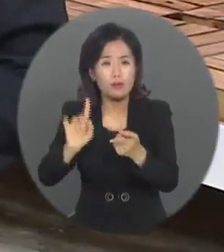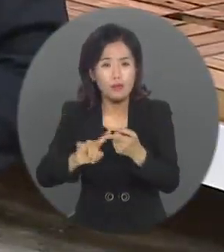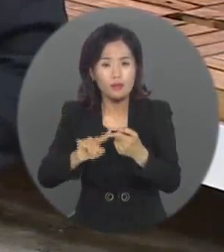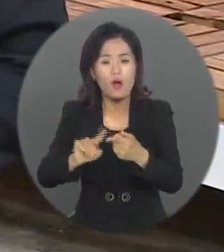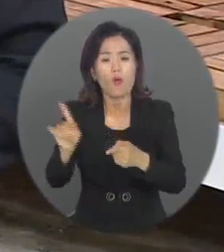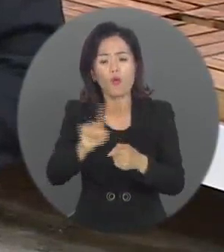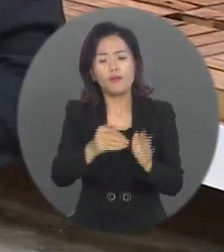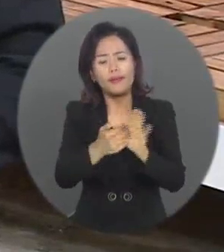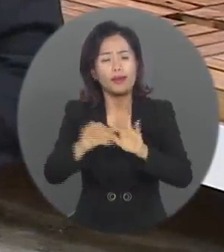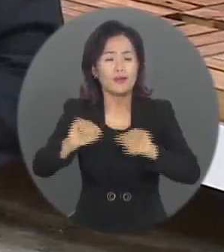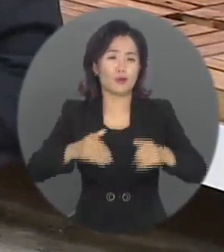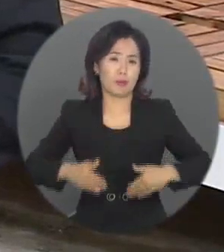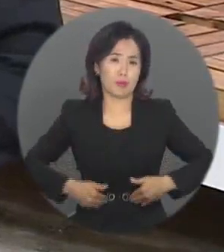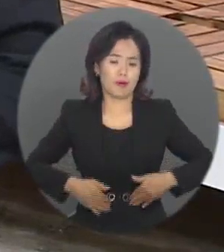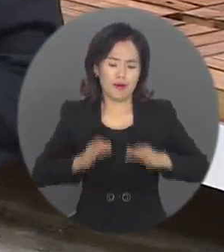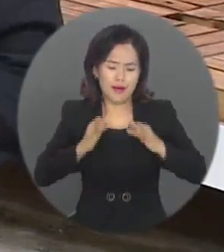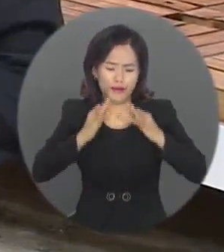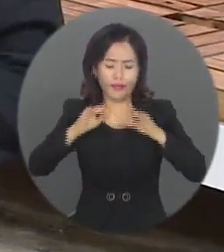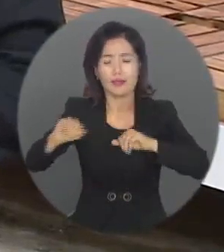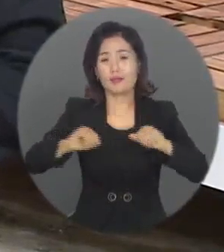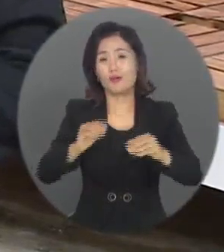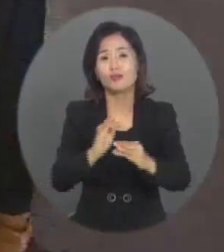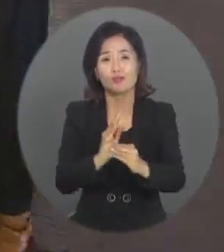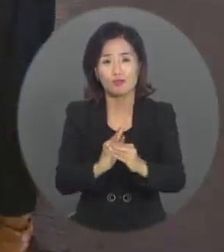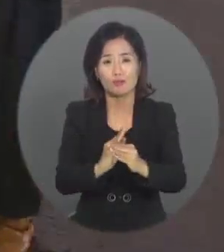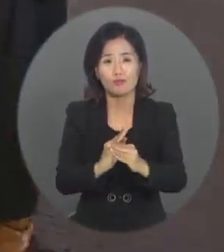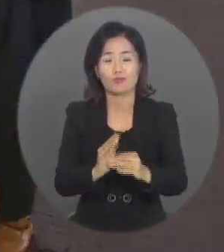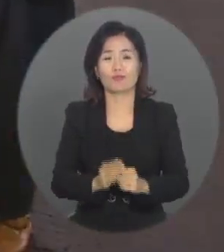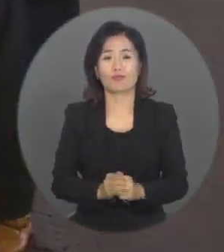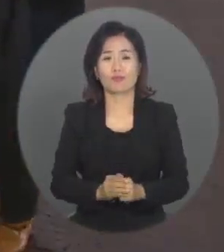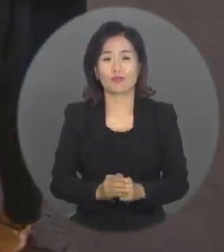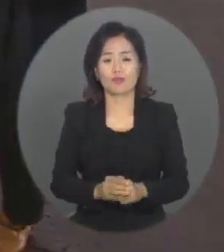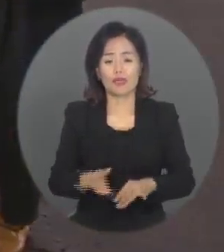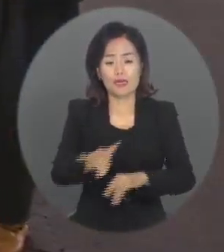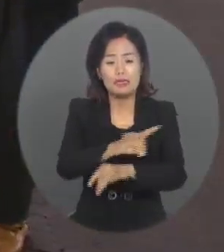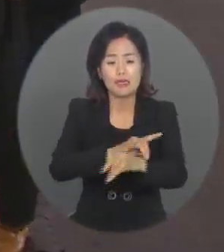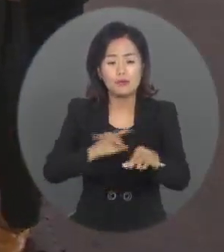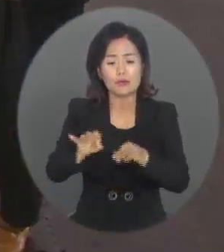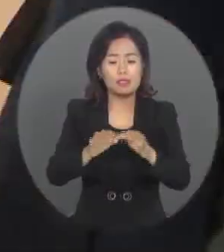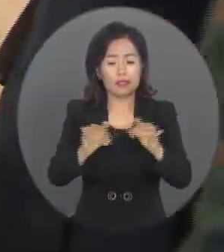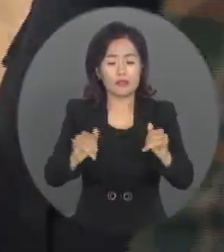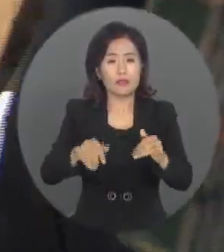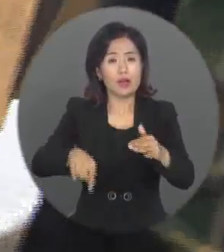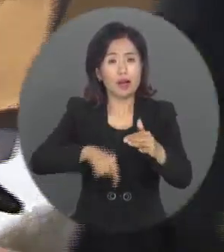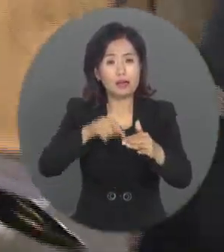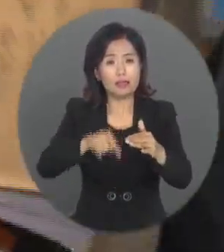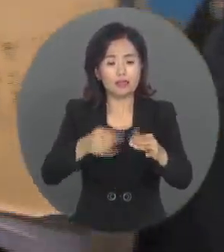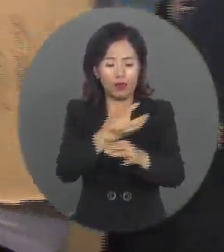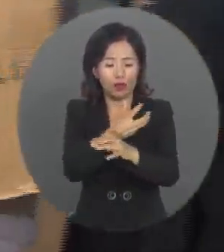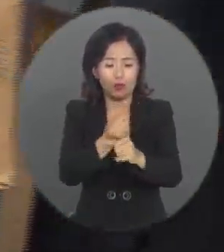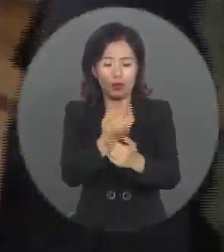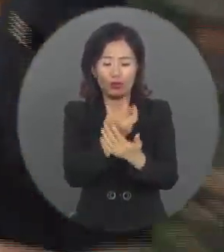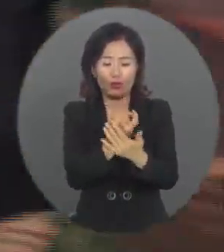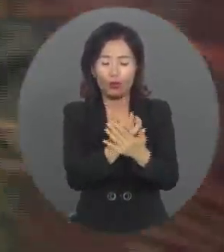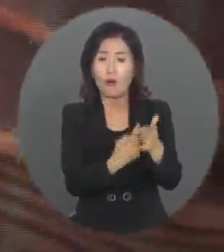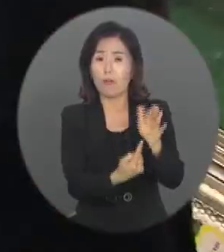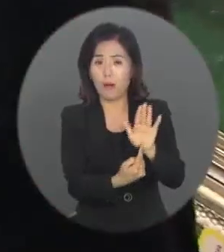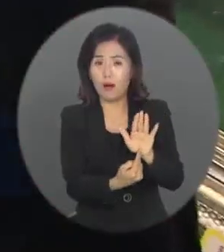무엇이라도 해보겠다며 절박하게 움직이고 있습니다. 양동시장 상인들 사이에서는 서약서가